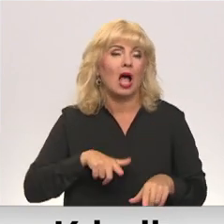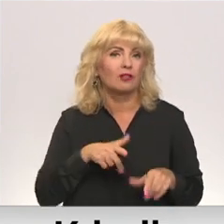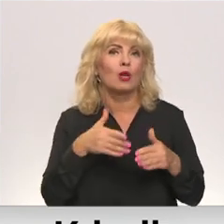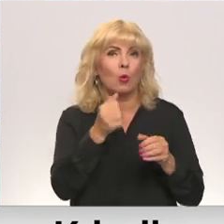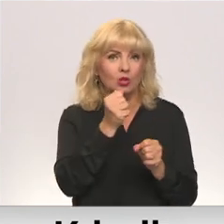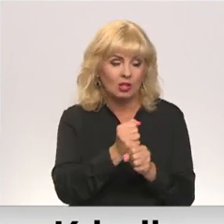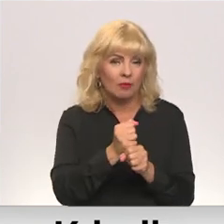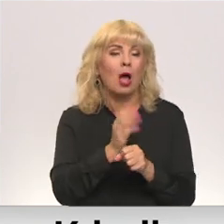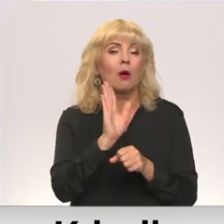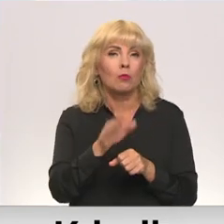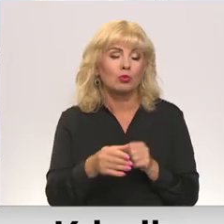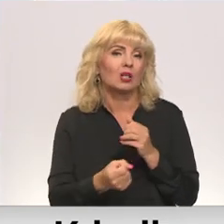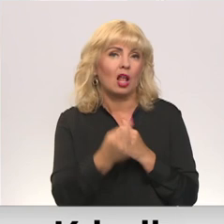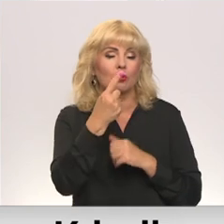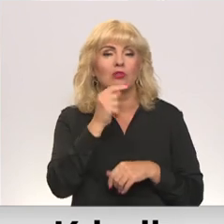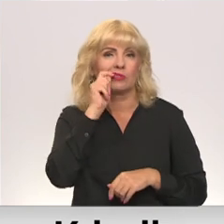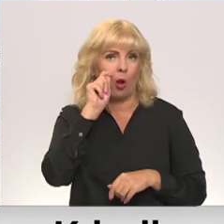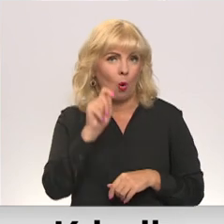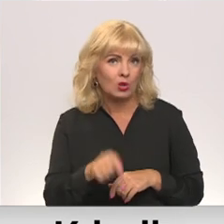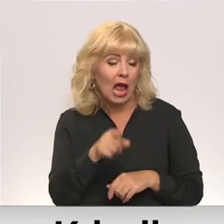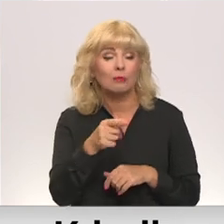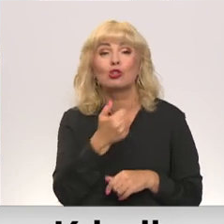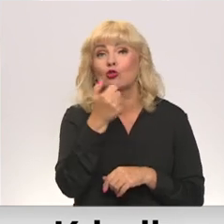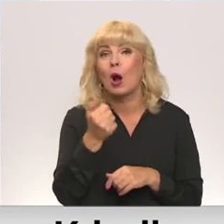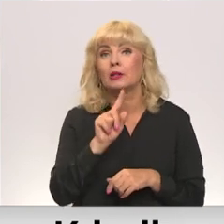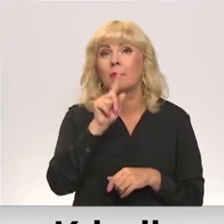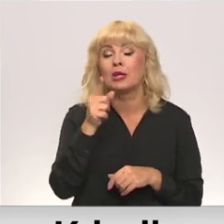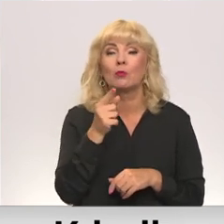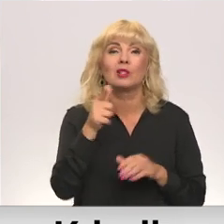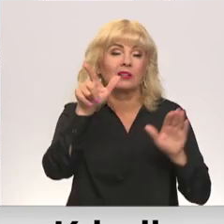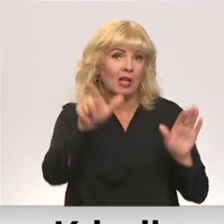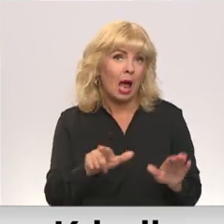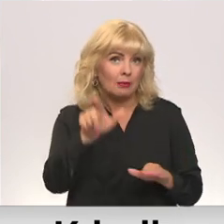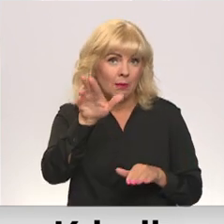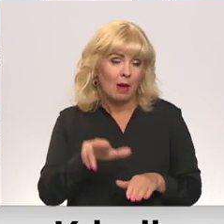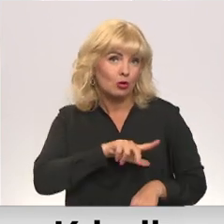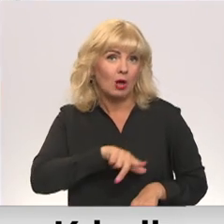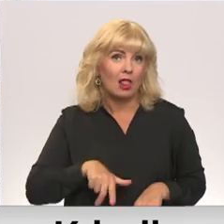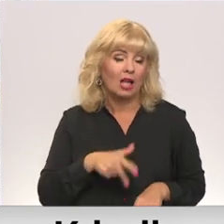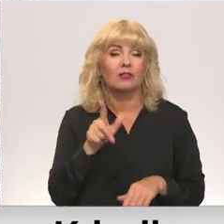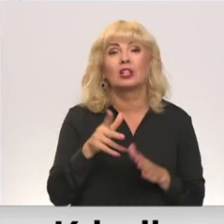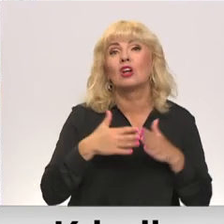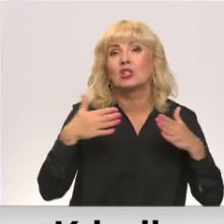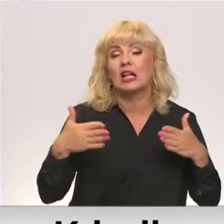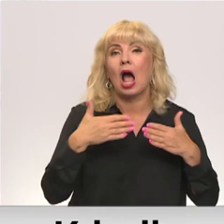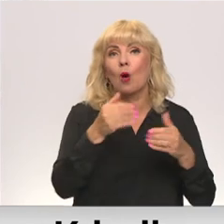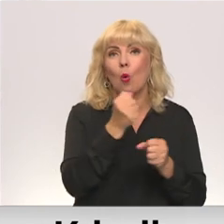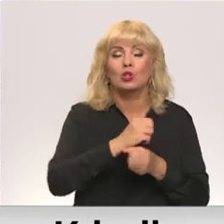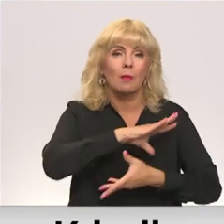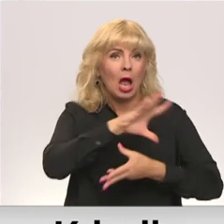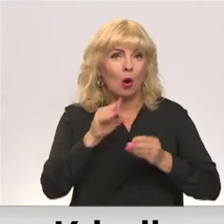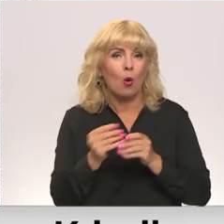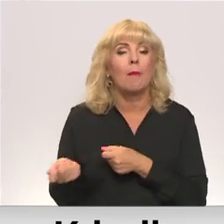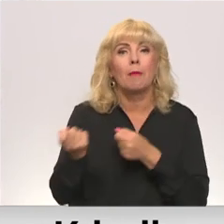ievērojumus zaudējumus. Šī gada pirmajos 7 mēnešos Latvijas 3 lielākajās ostās kopumā